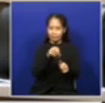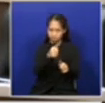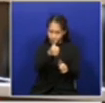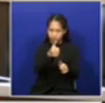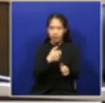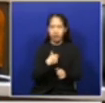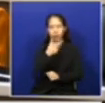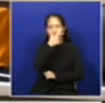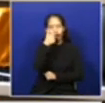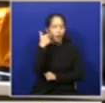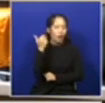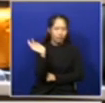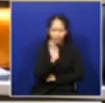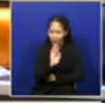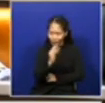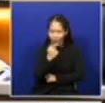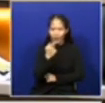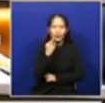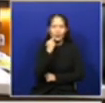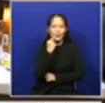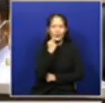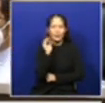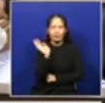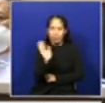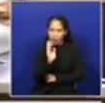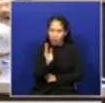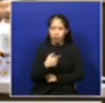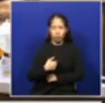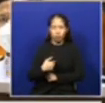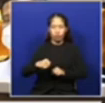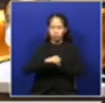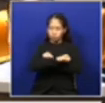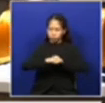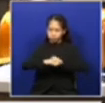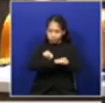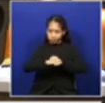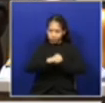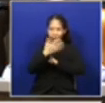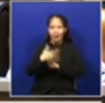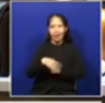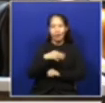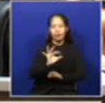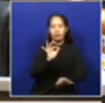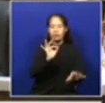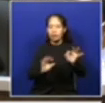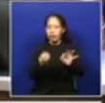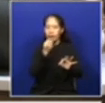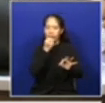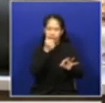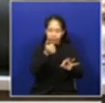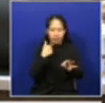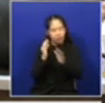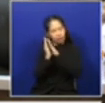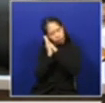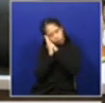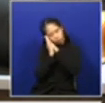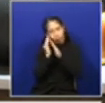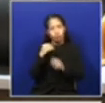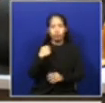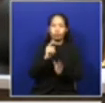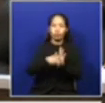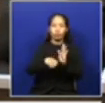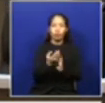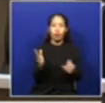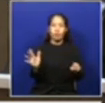หวานลดเค็มลดไขมันนะออกกำลังกายแล้วทานอาหารให้สุขภาพนอนหลับให้สบายเพื่อทำให้ท่านประธ